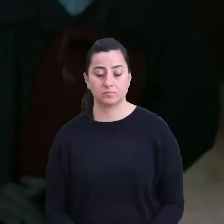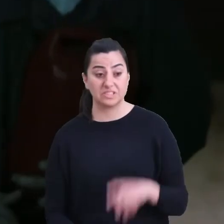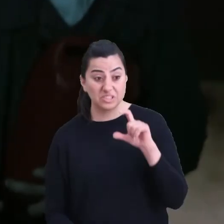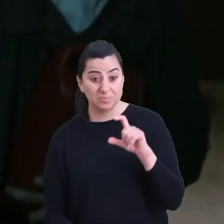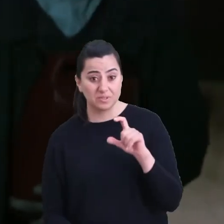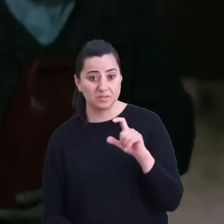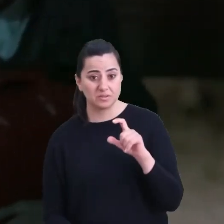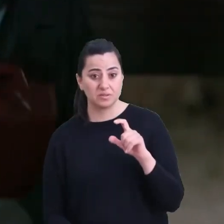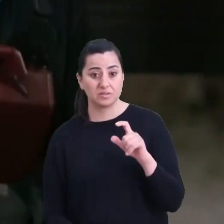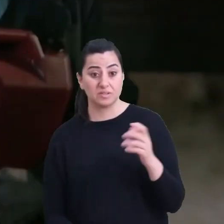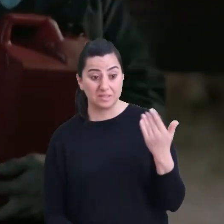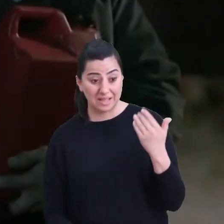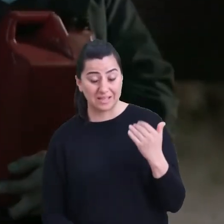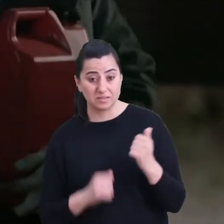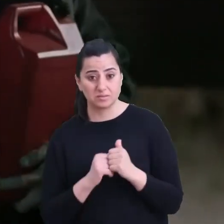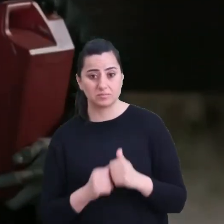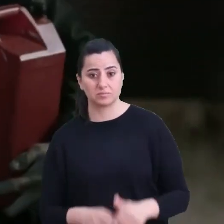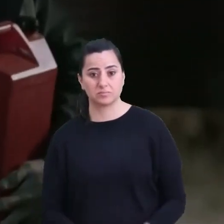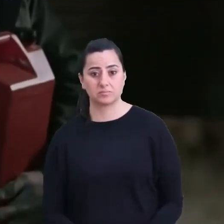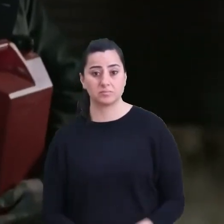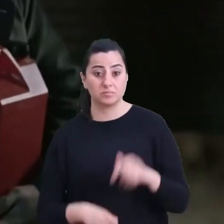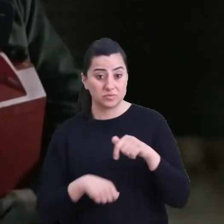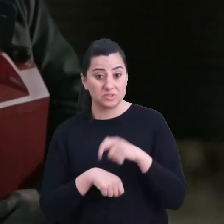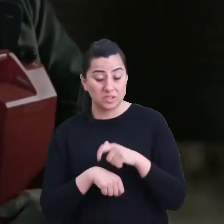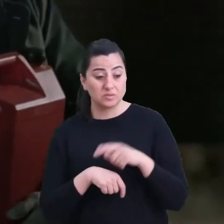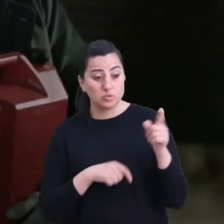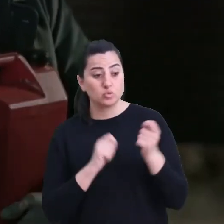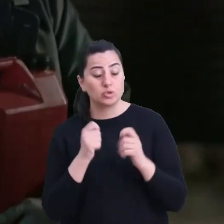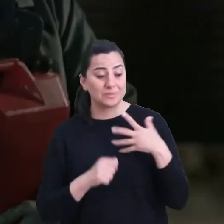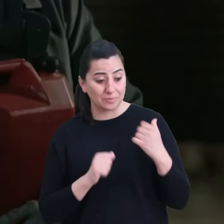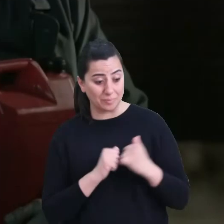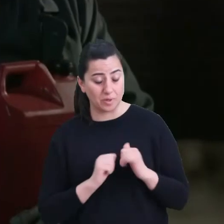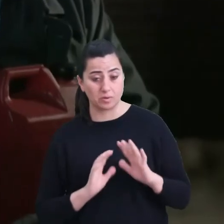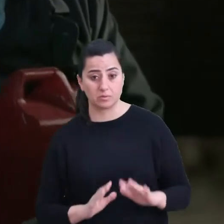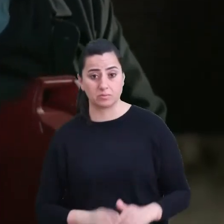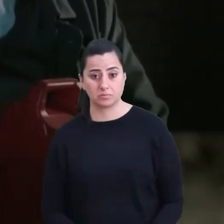Cemil, yanaş kıyma yanaş. Bu saatte mi seninle uğraşmıyorum bak.